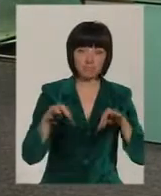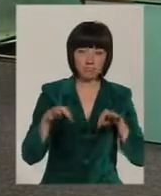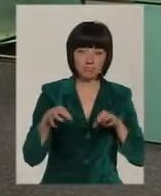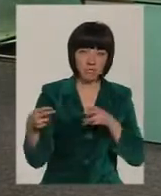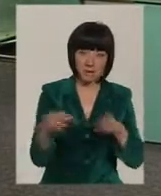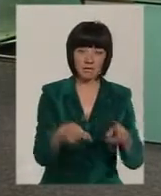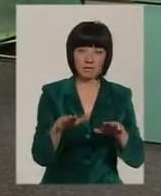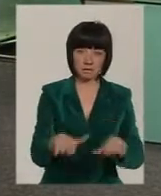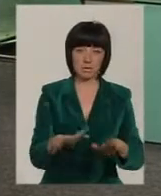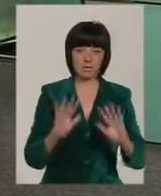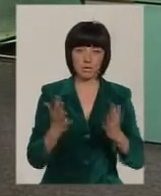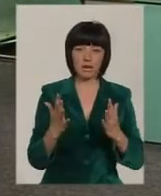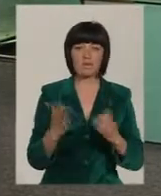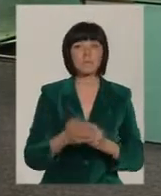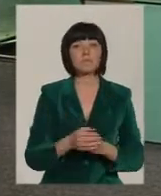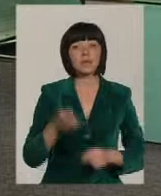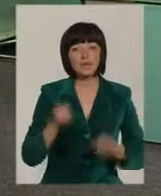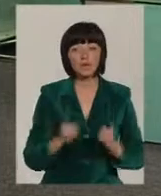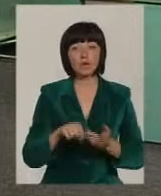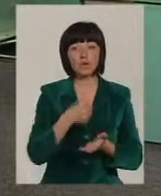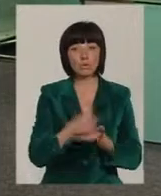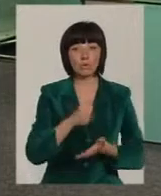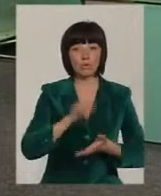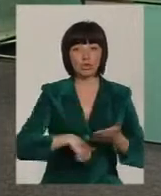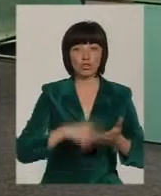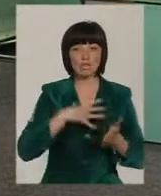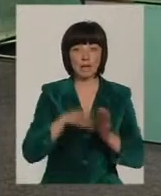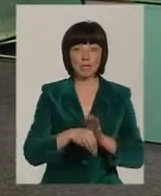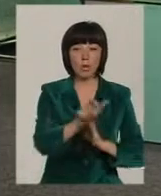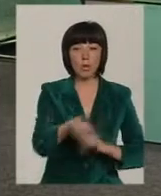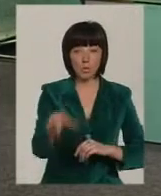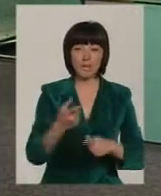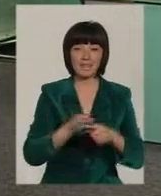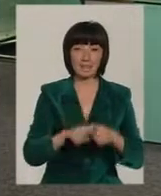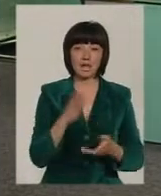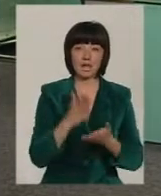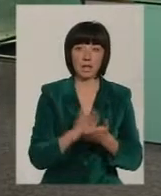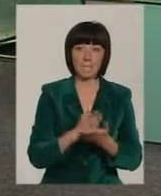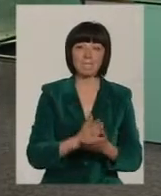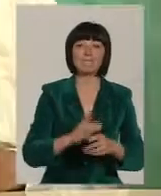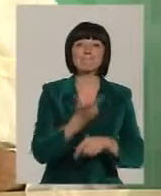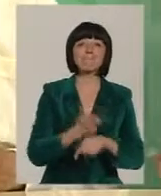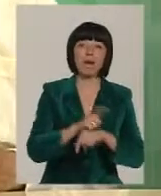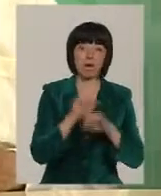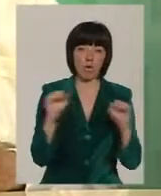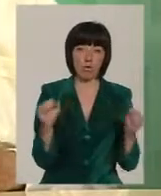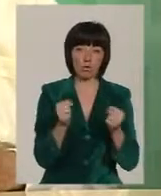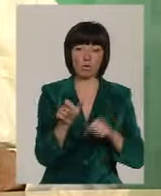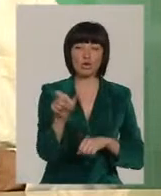події. Звичайно, основною причиною загибель людей саме на воді – це є переохолодження. Тобто людина,